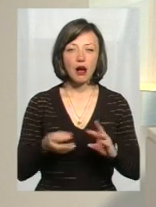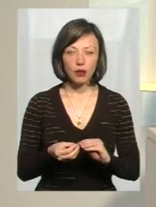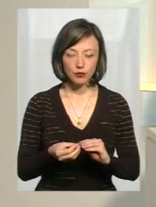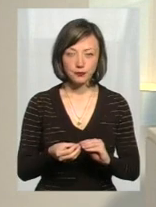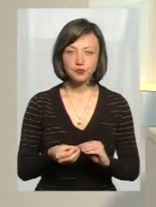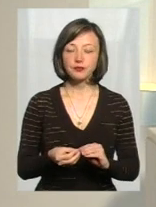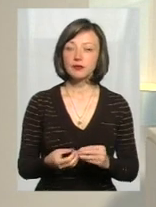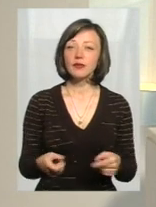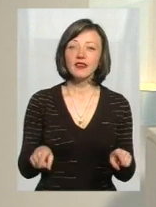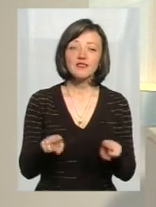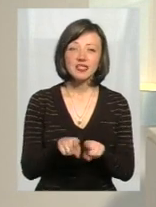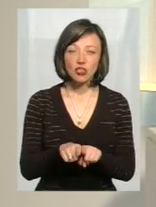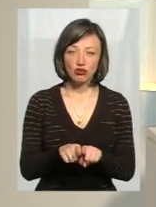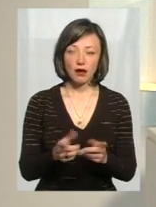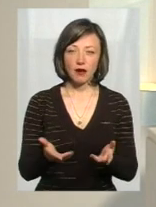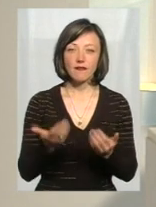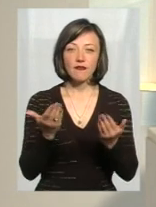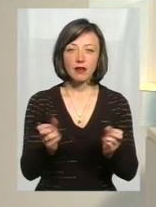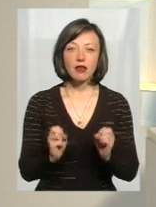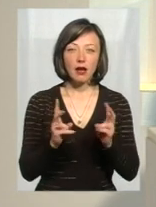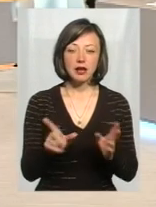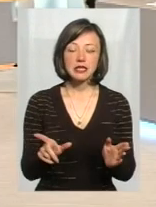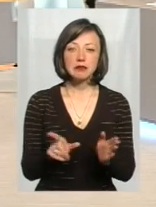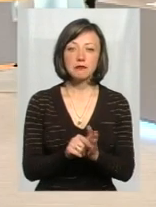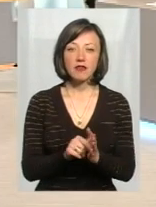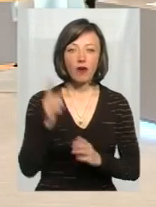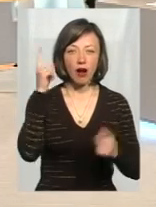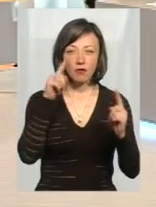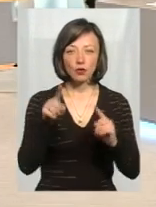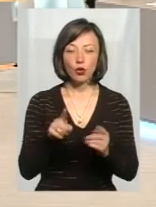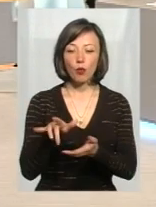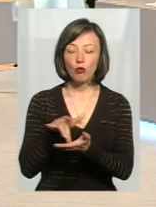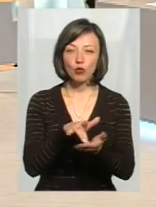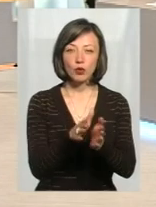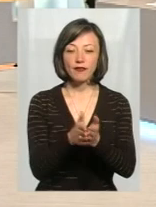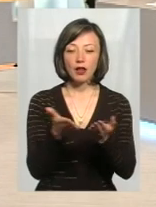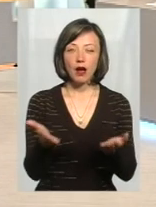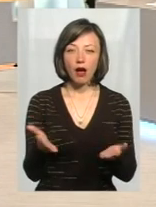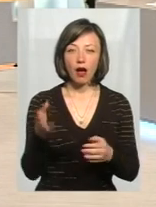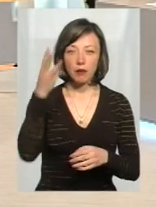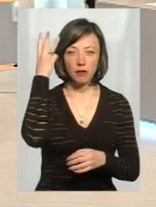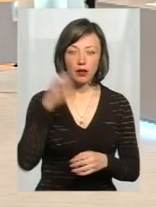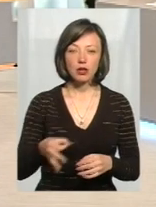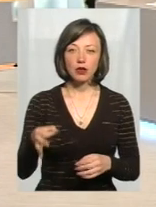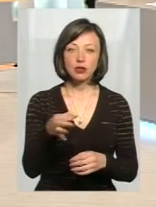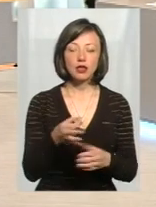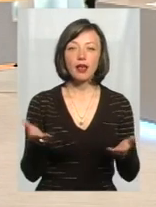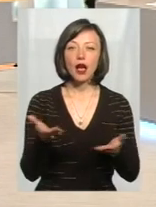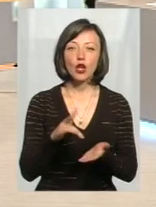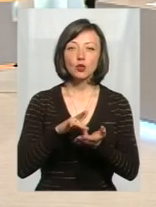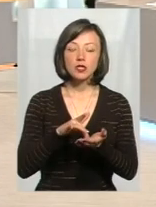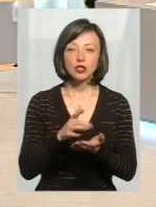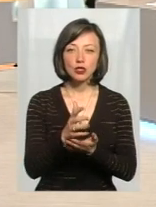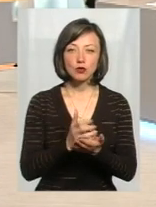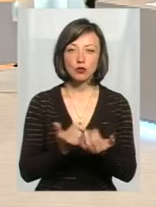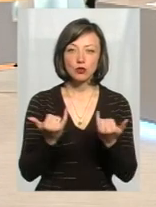таки, ви як співавтор путівника, туристична Хмельниччина, знаєте всі маршрути. Скажіть, який туристичний ресурс